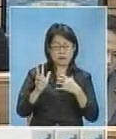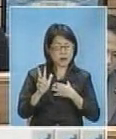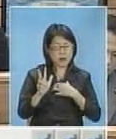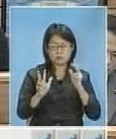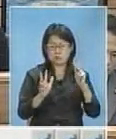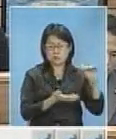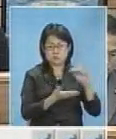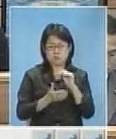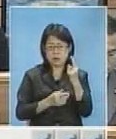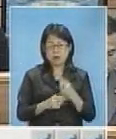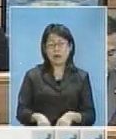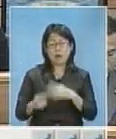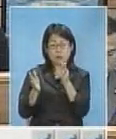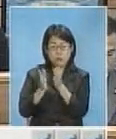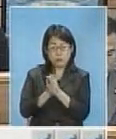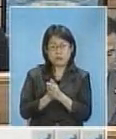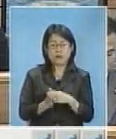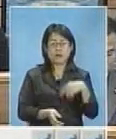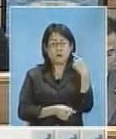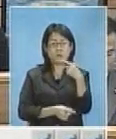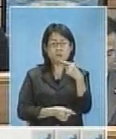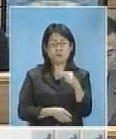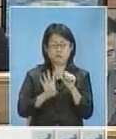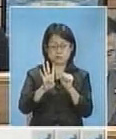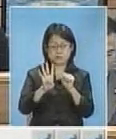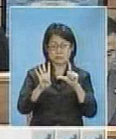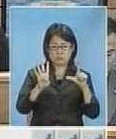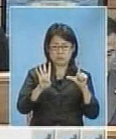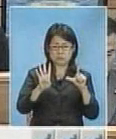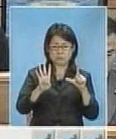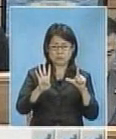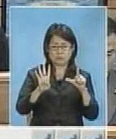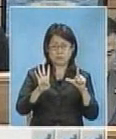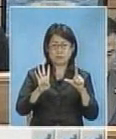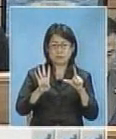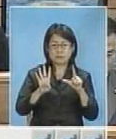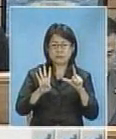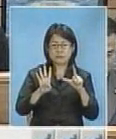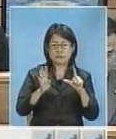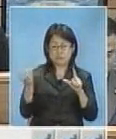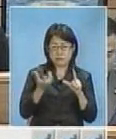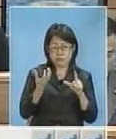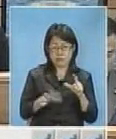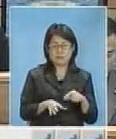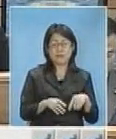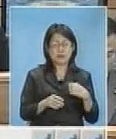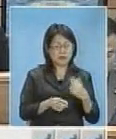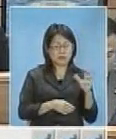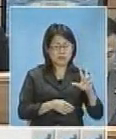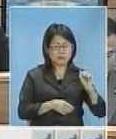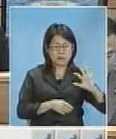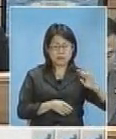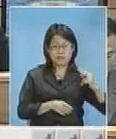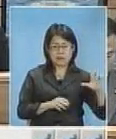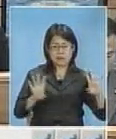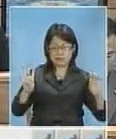เนี่ยบวกกับการขาดดุลงบประมาณ 400,000 ล้านที่ท่านมีอยู่แล้วในมืออีก 350,000 ล้านที่ท่านกำลังจะข